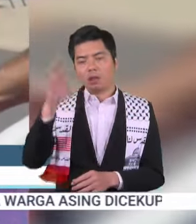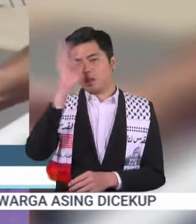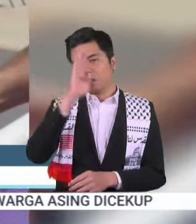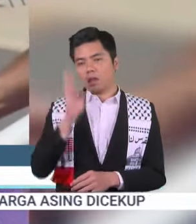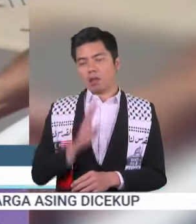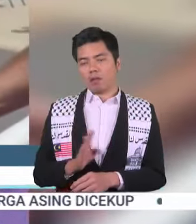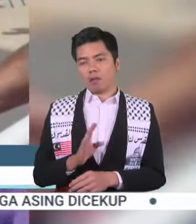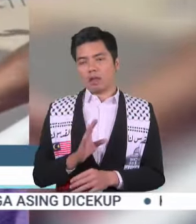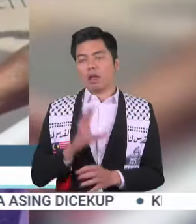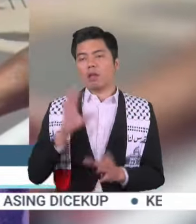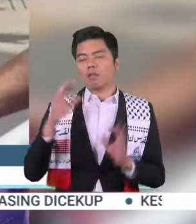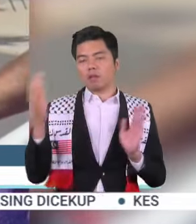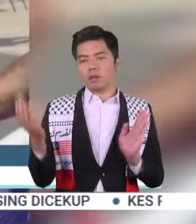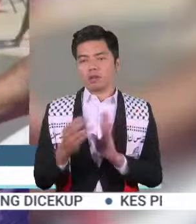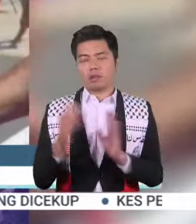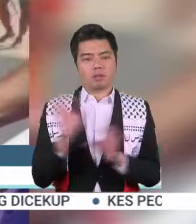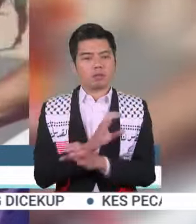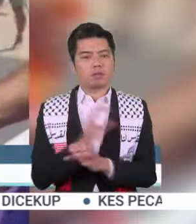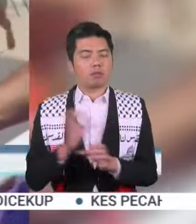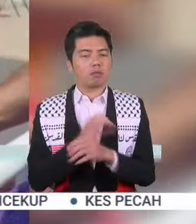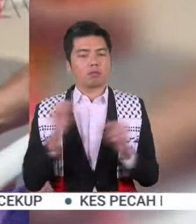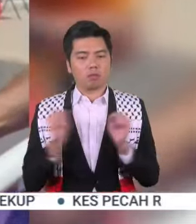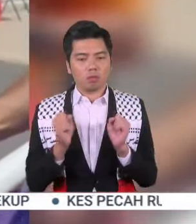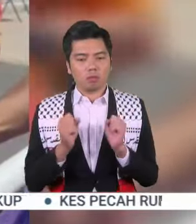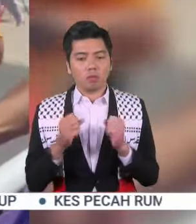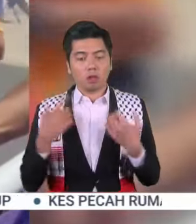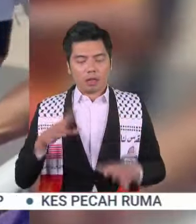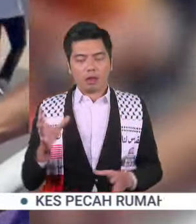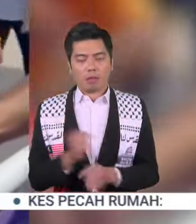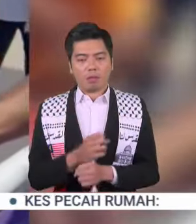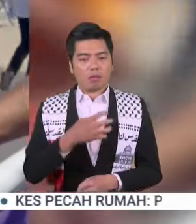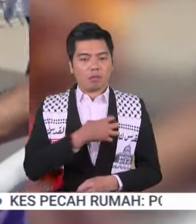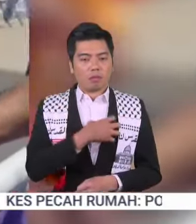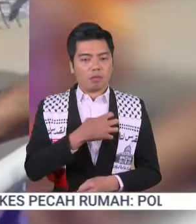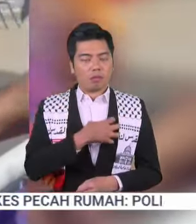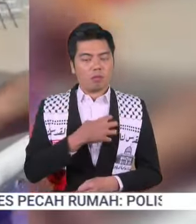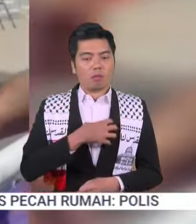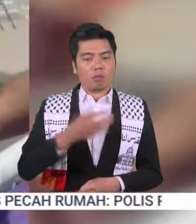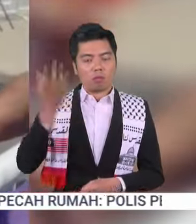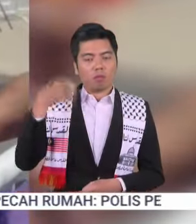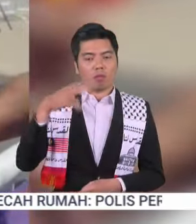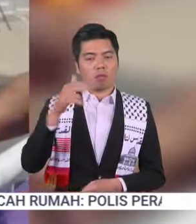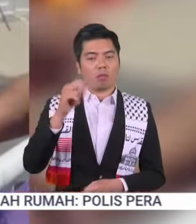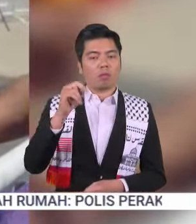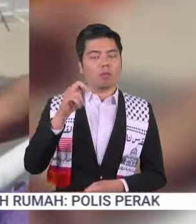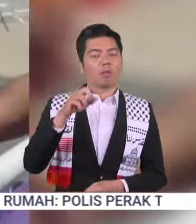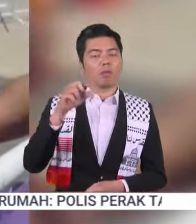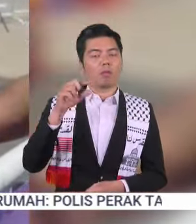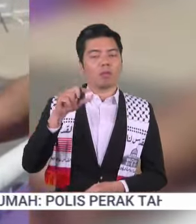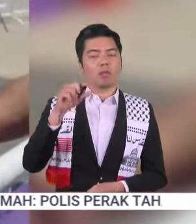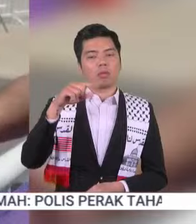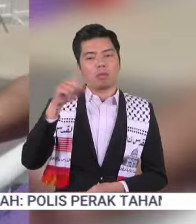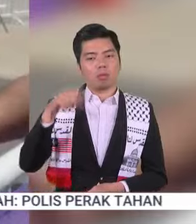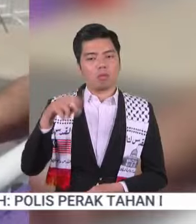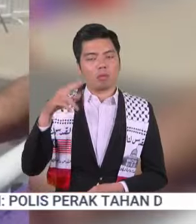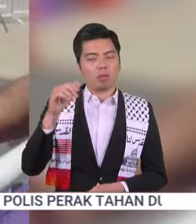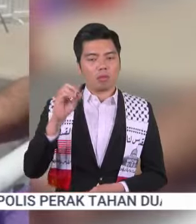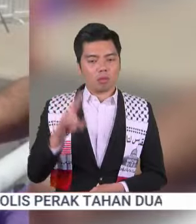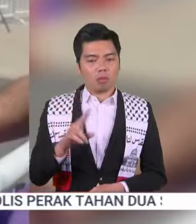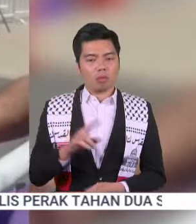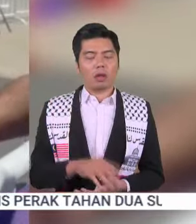cuaca sedemikian. Nur Syazrin menyumbang pingat emas di Sukan Asia Hangzhou 2022 menerusi acara